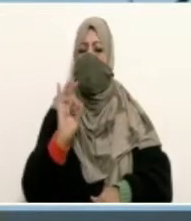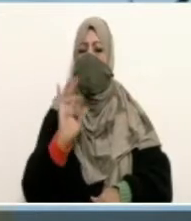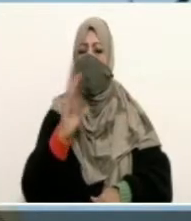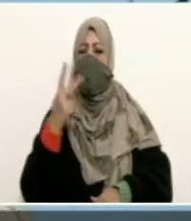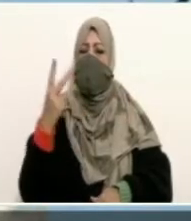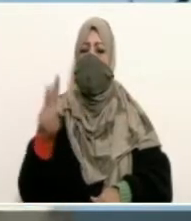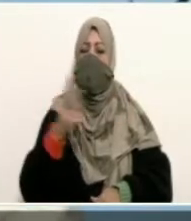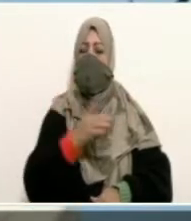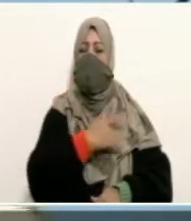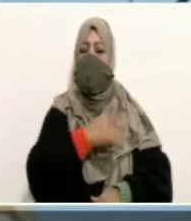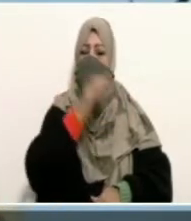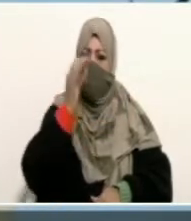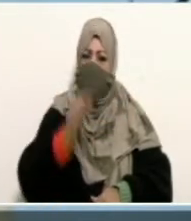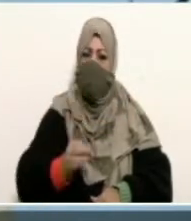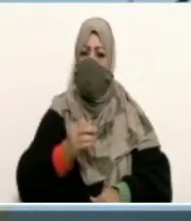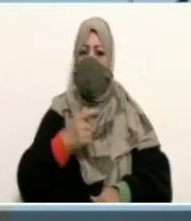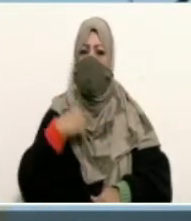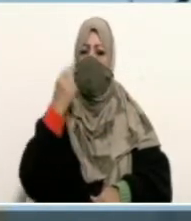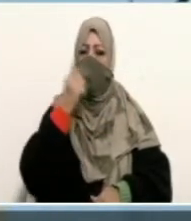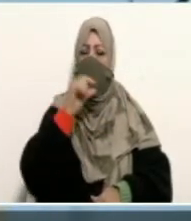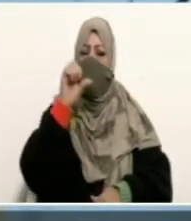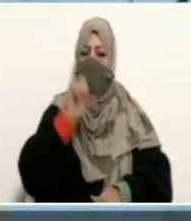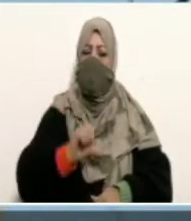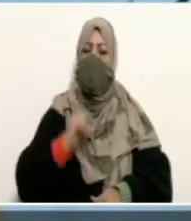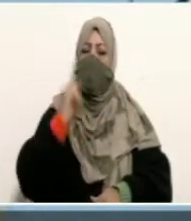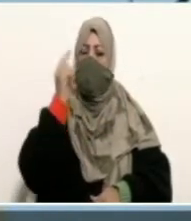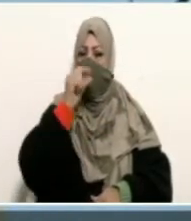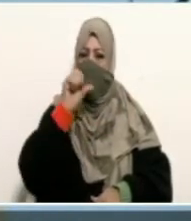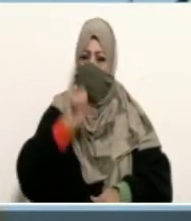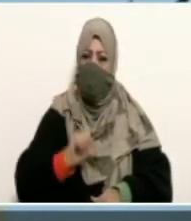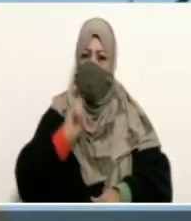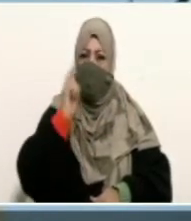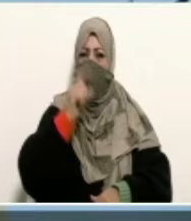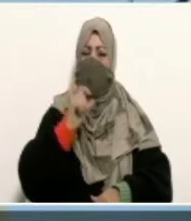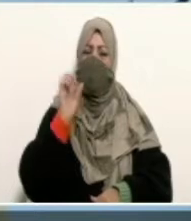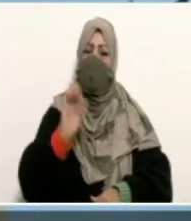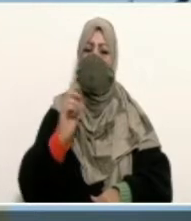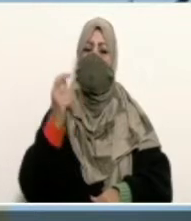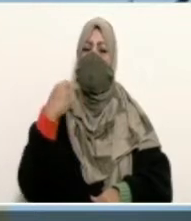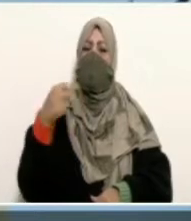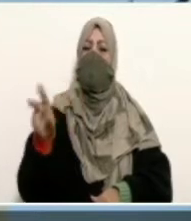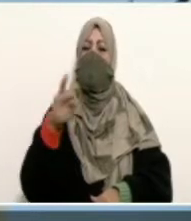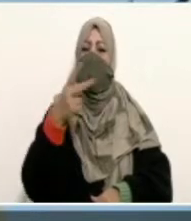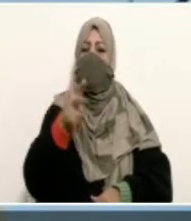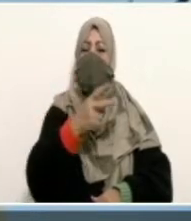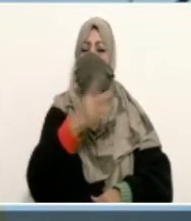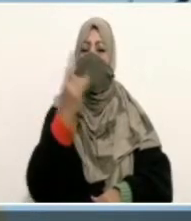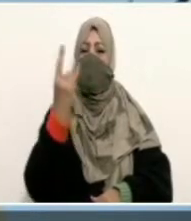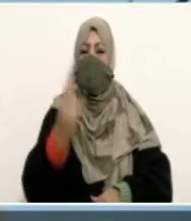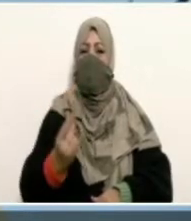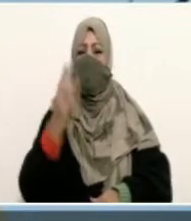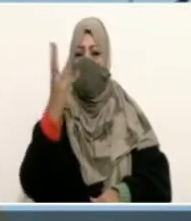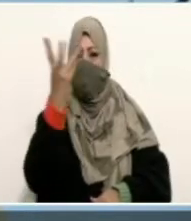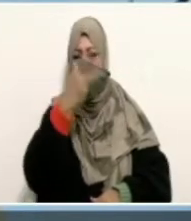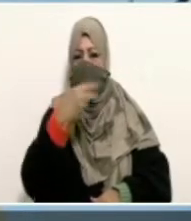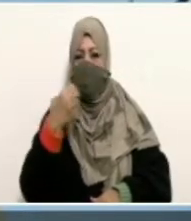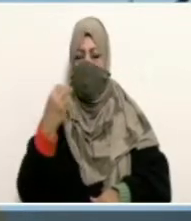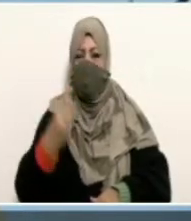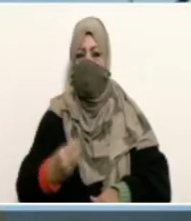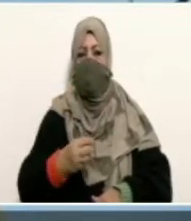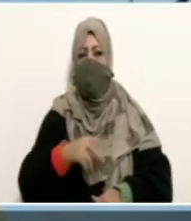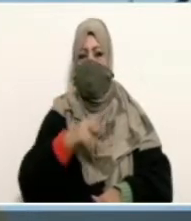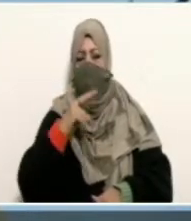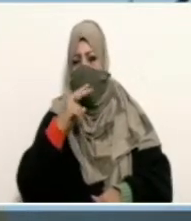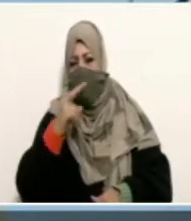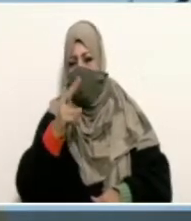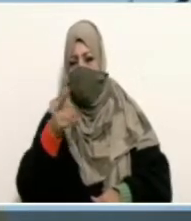عن أيمانه، وهكذا وزعها على 10. وهي كما ذكر في سؤالها أن عائلة واحدة